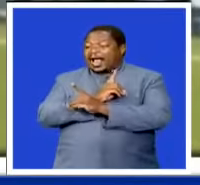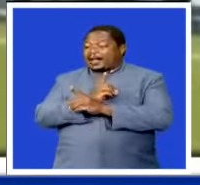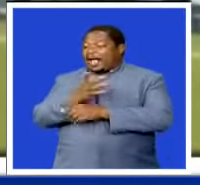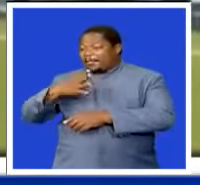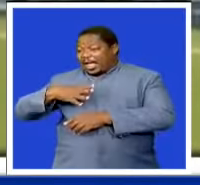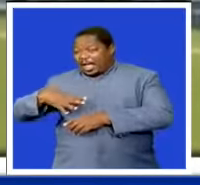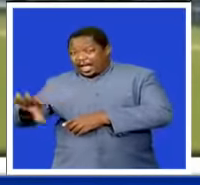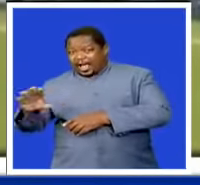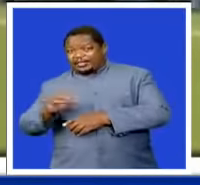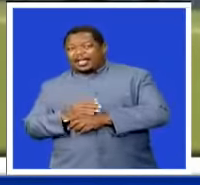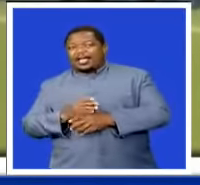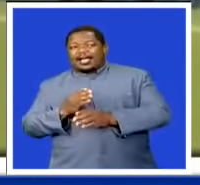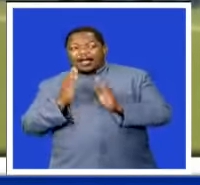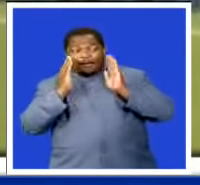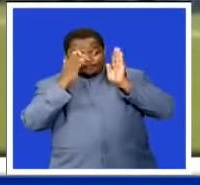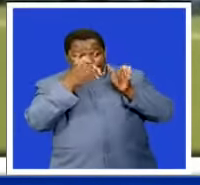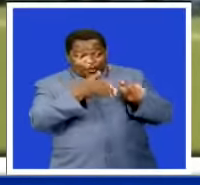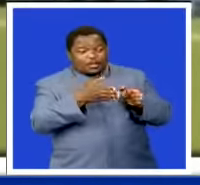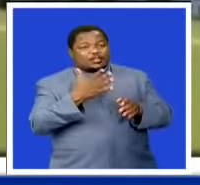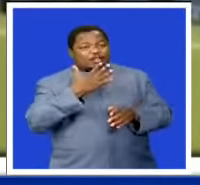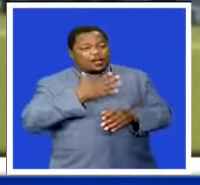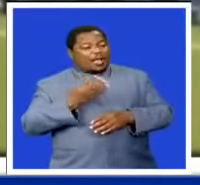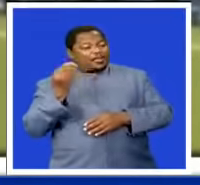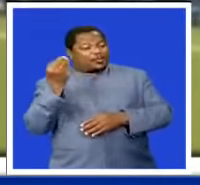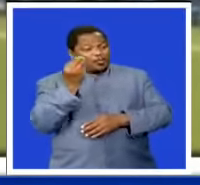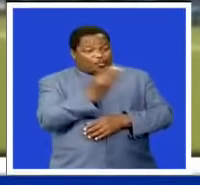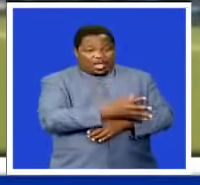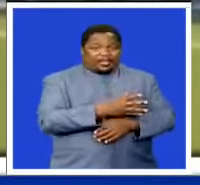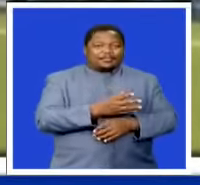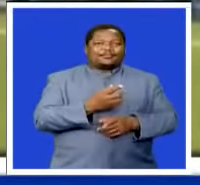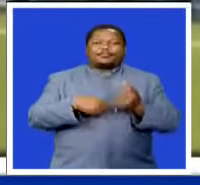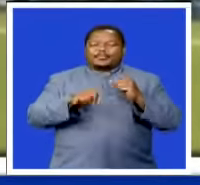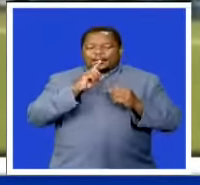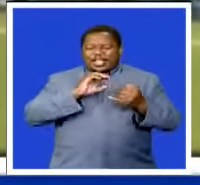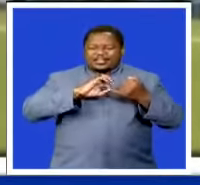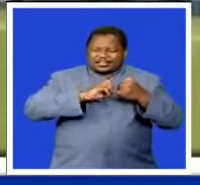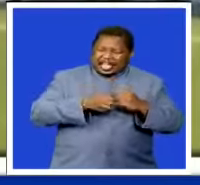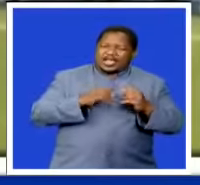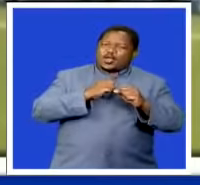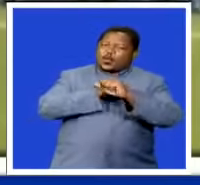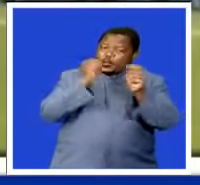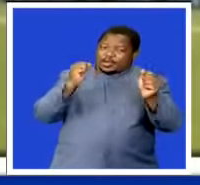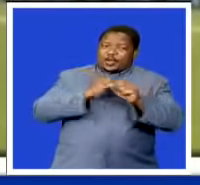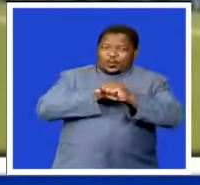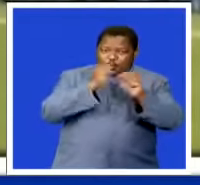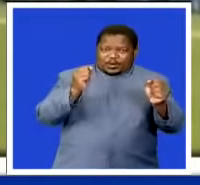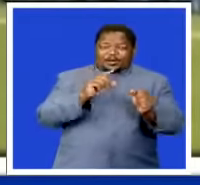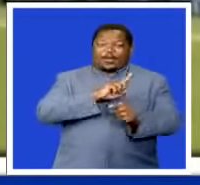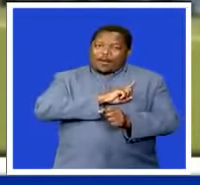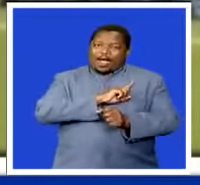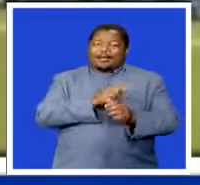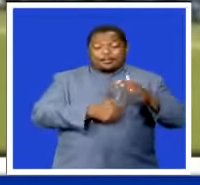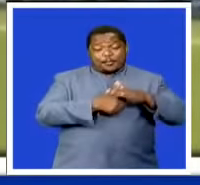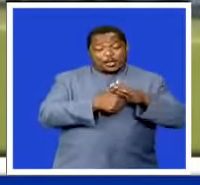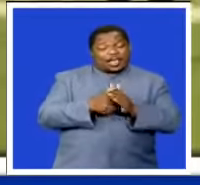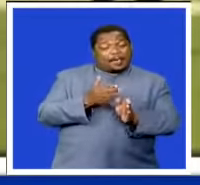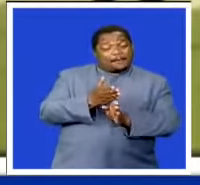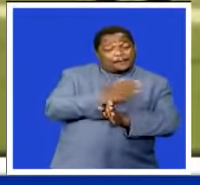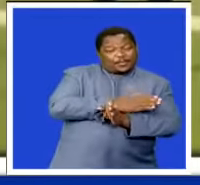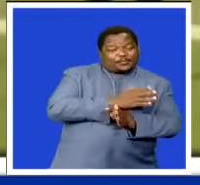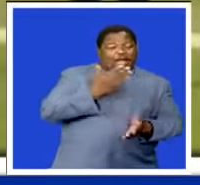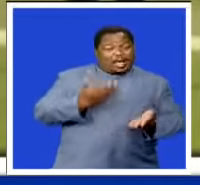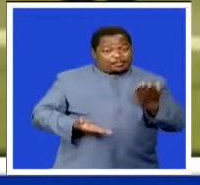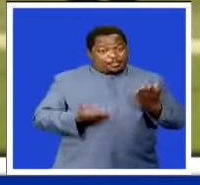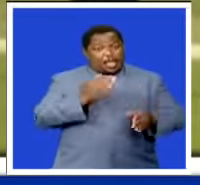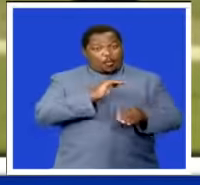Imidlalo yabo ifana nemancamo kepha ke yabo kubaniki inkinga lenganani lokho njengalokhu bayakhona kudilungiselela ngalokwanele. Kanti